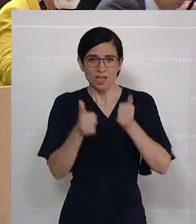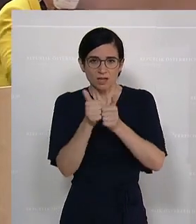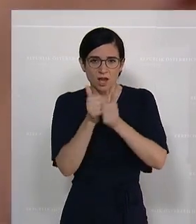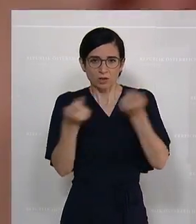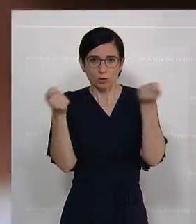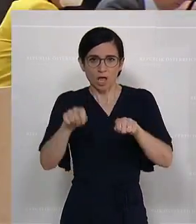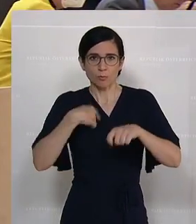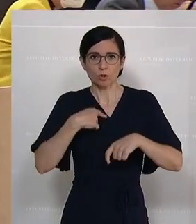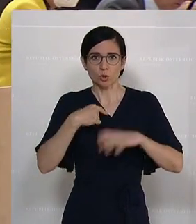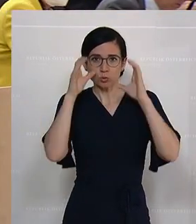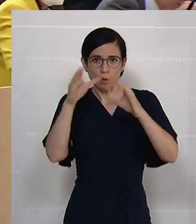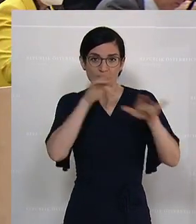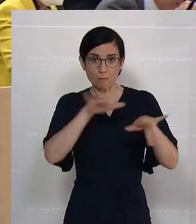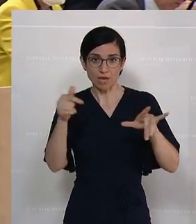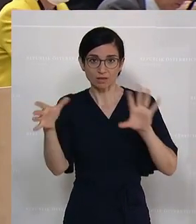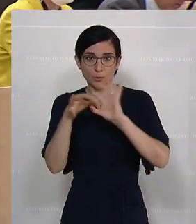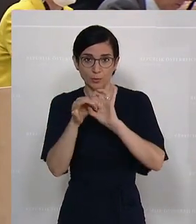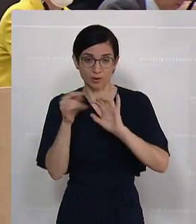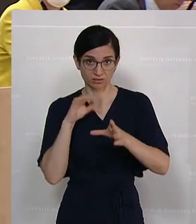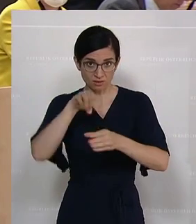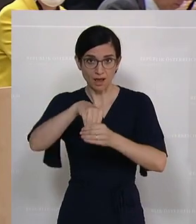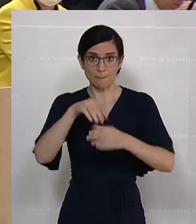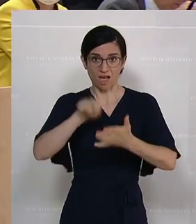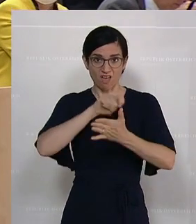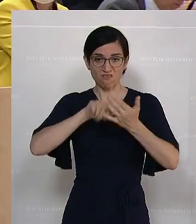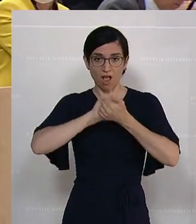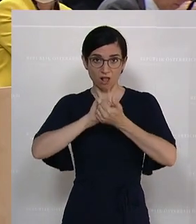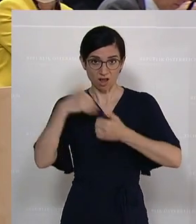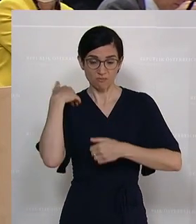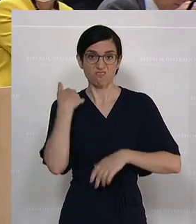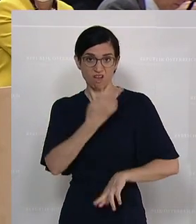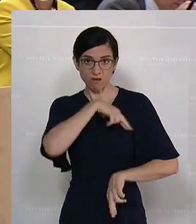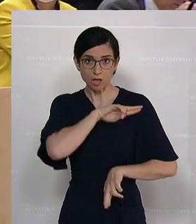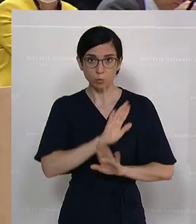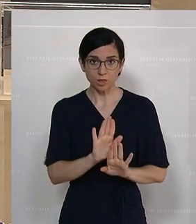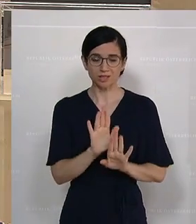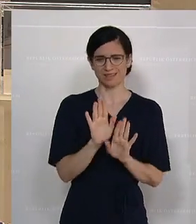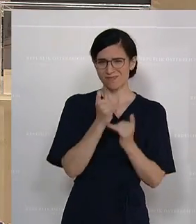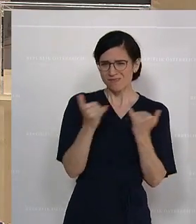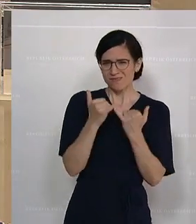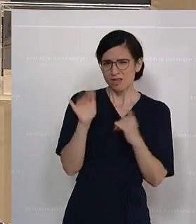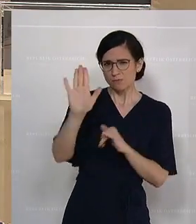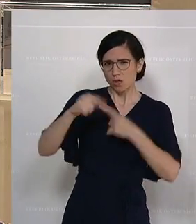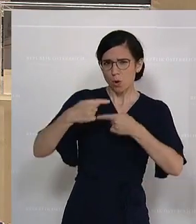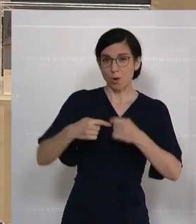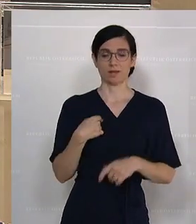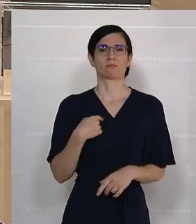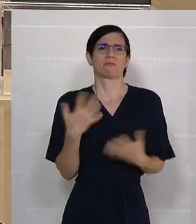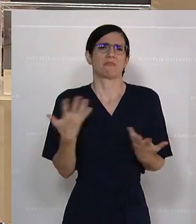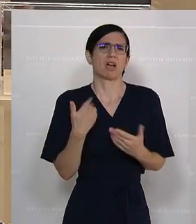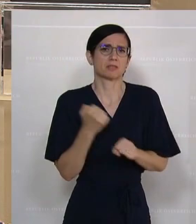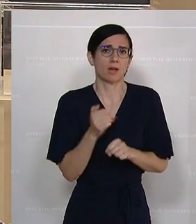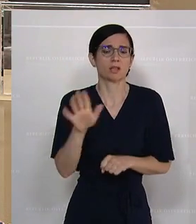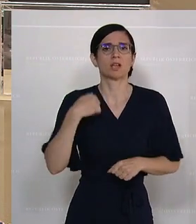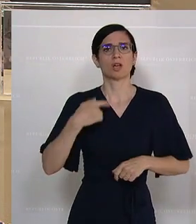österreichischen volkspartei im zusammenhang mit dem wahlkampf 2009 10 verwickelt war er hat es vorgezogen ins fernsehstudio